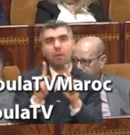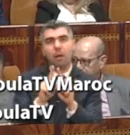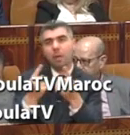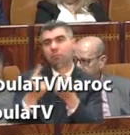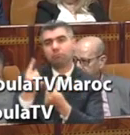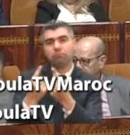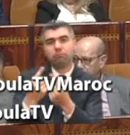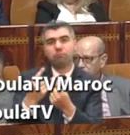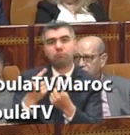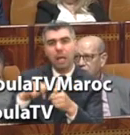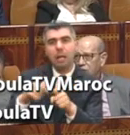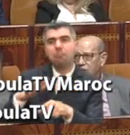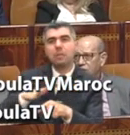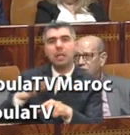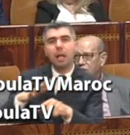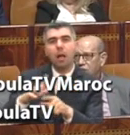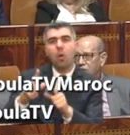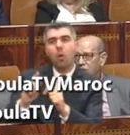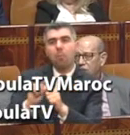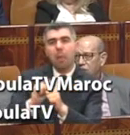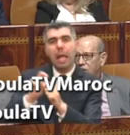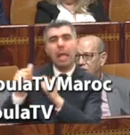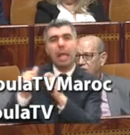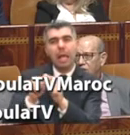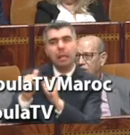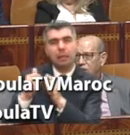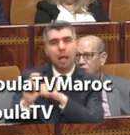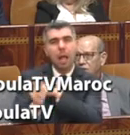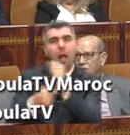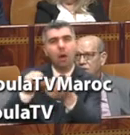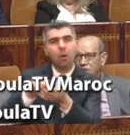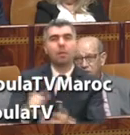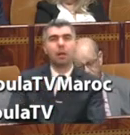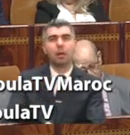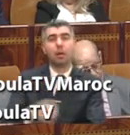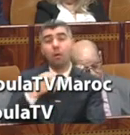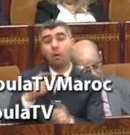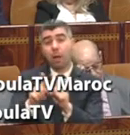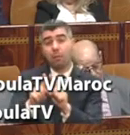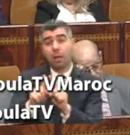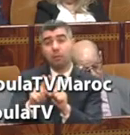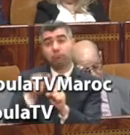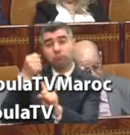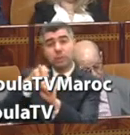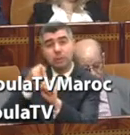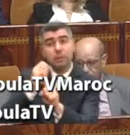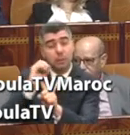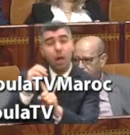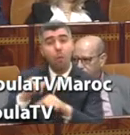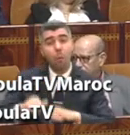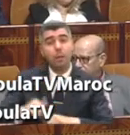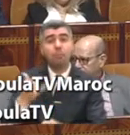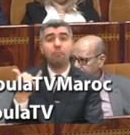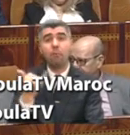النائية. السيد الوزير، الان لو كان غير كان حسن التدبير ديال الاطر اللي